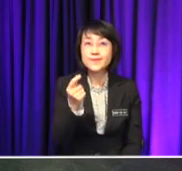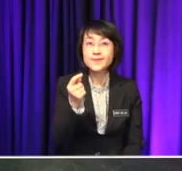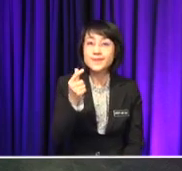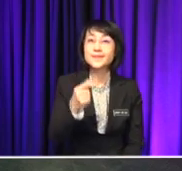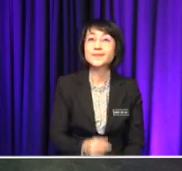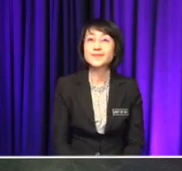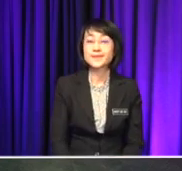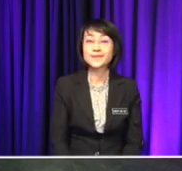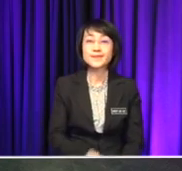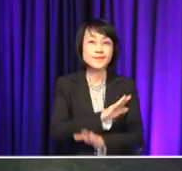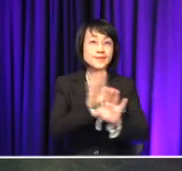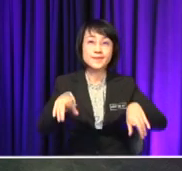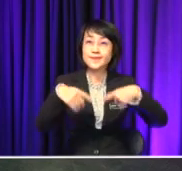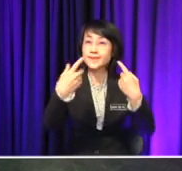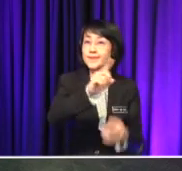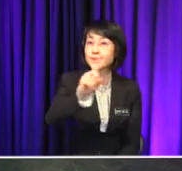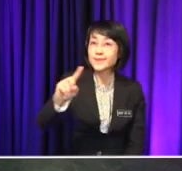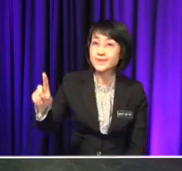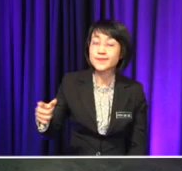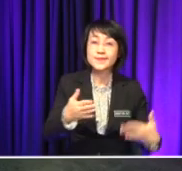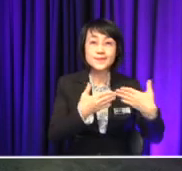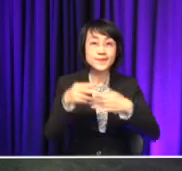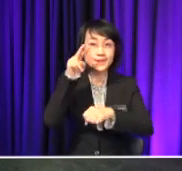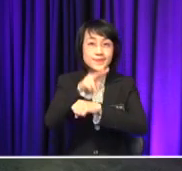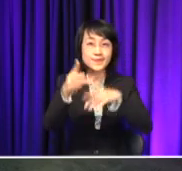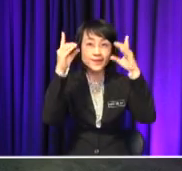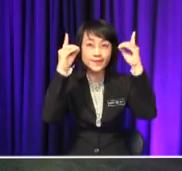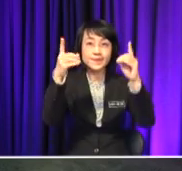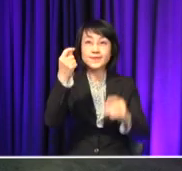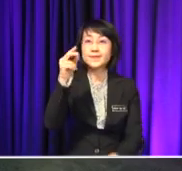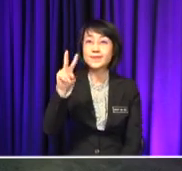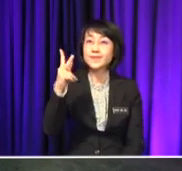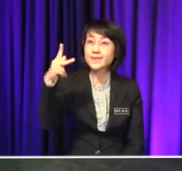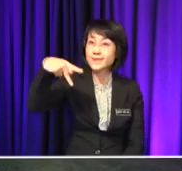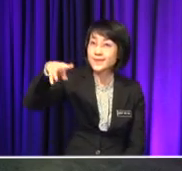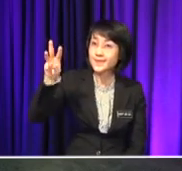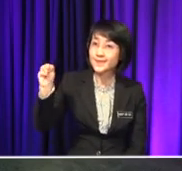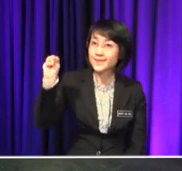jangan ke mana-mana teruskan menuntut di TV GPS sukses SPM 2022